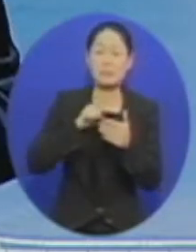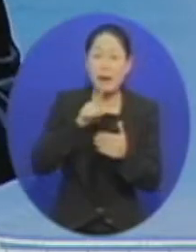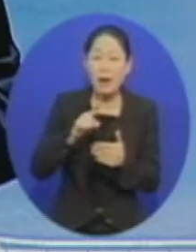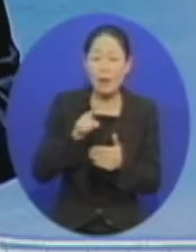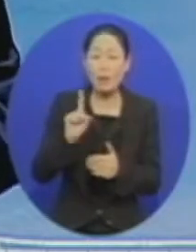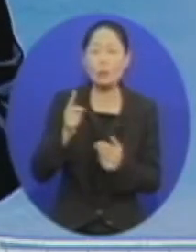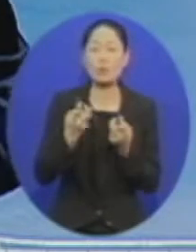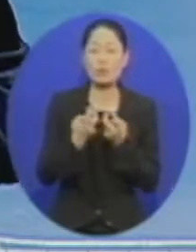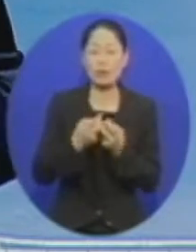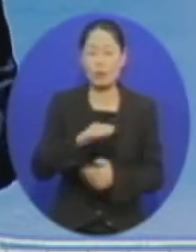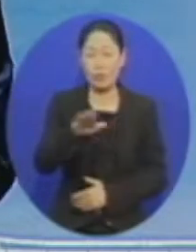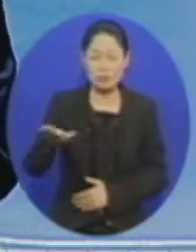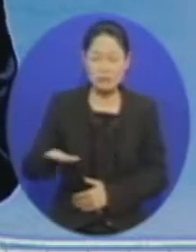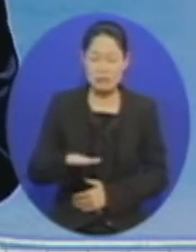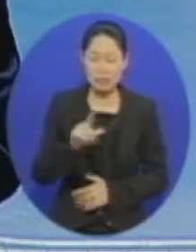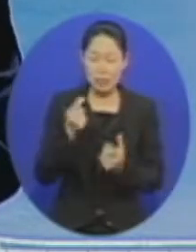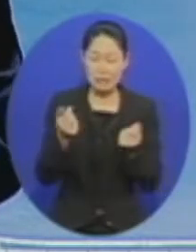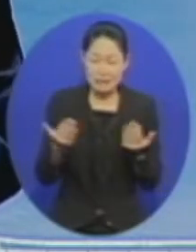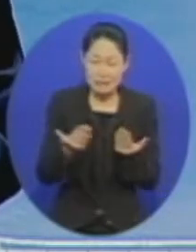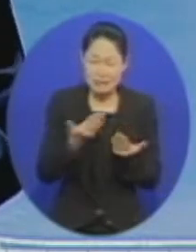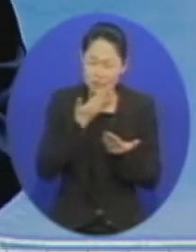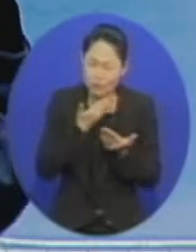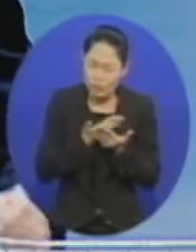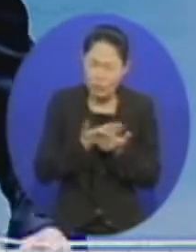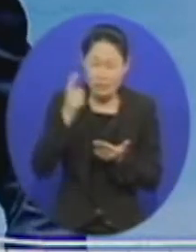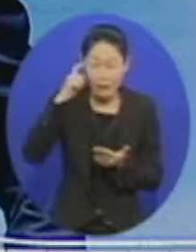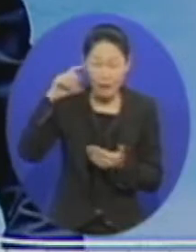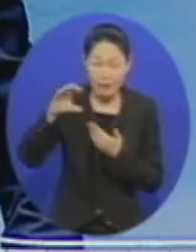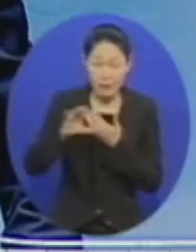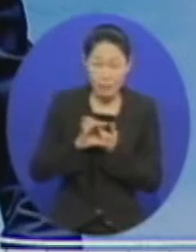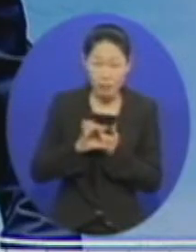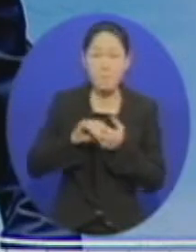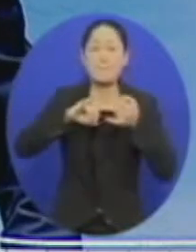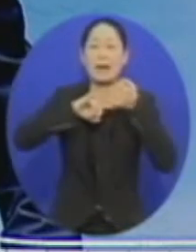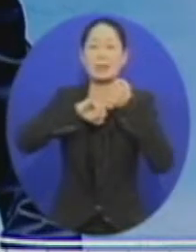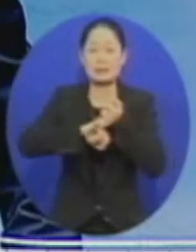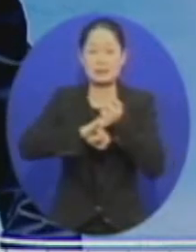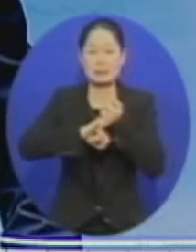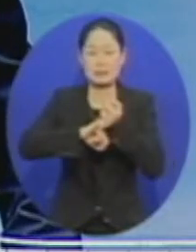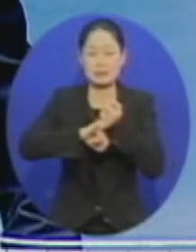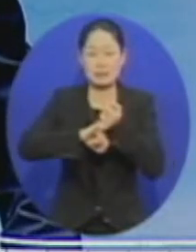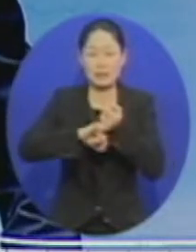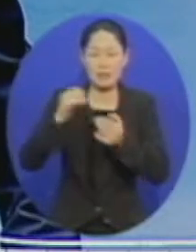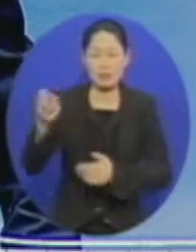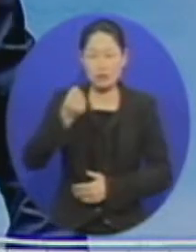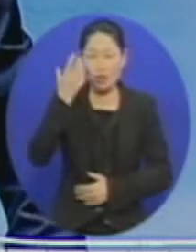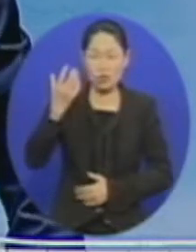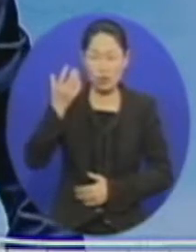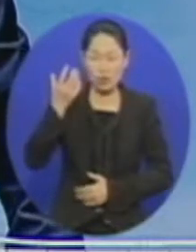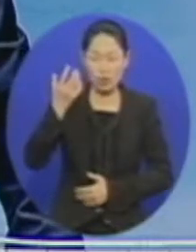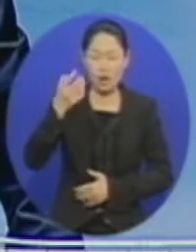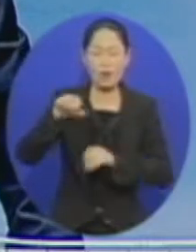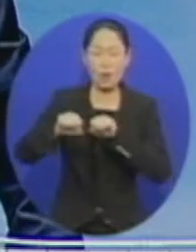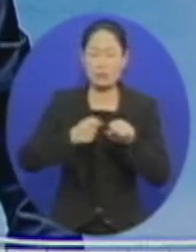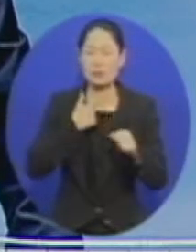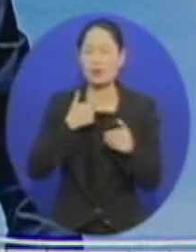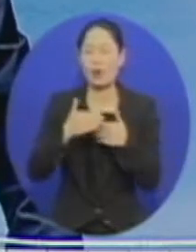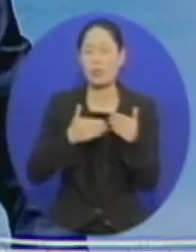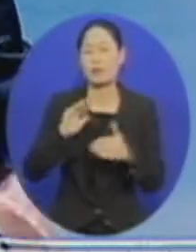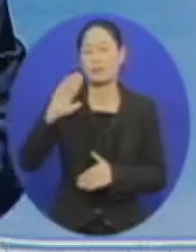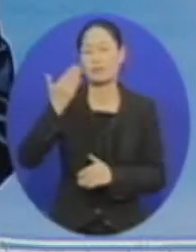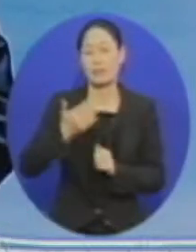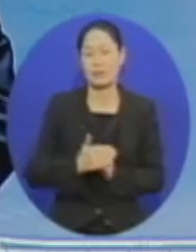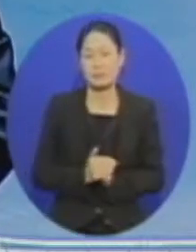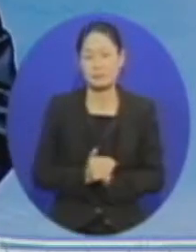그렇게 그 일을 규약에 여기면 그러면 반드시 성령의 역사를 경험하게 돼 있어요